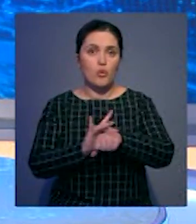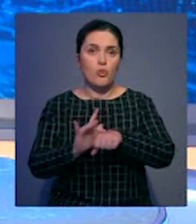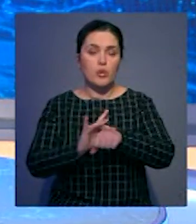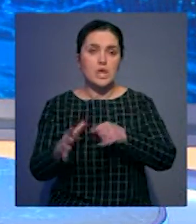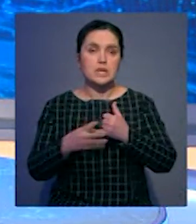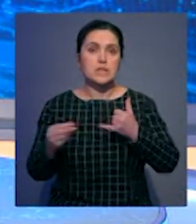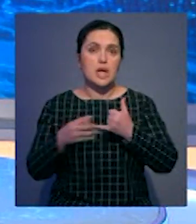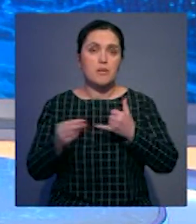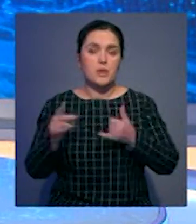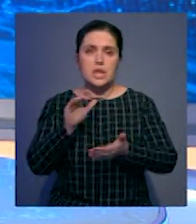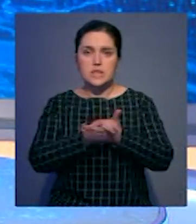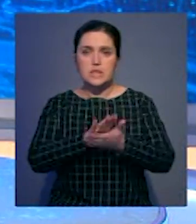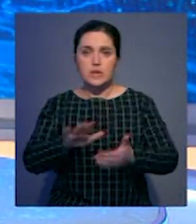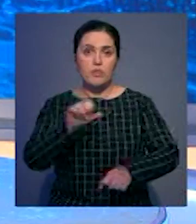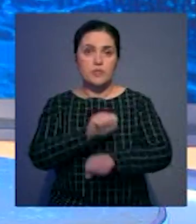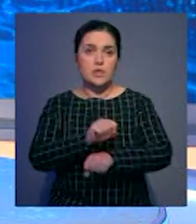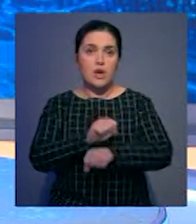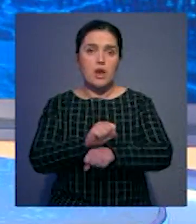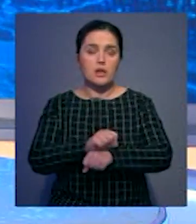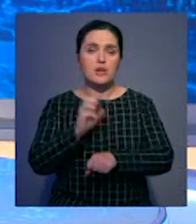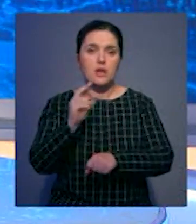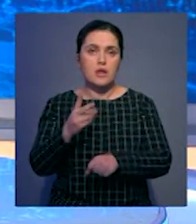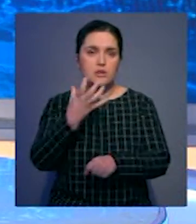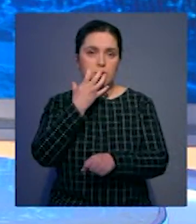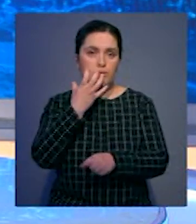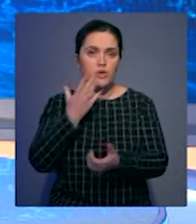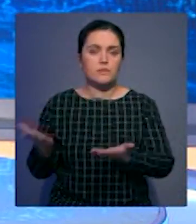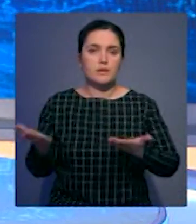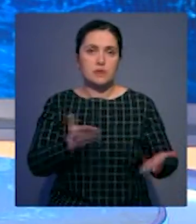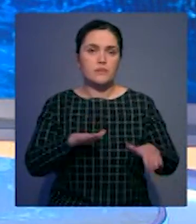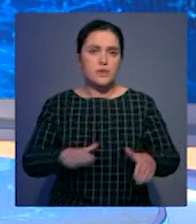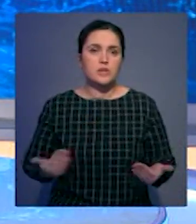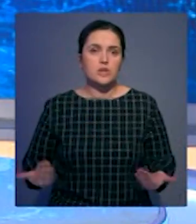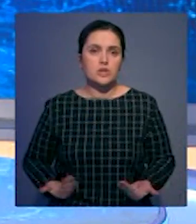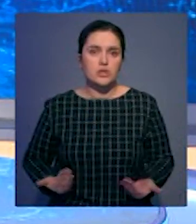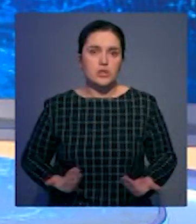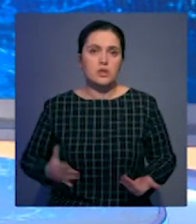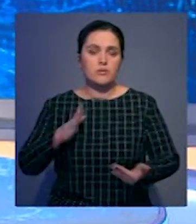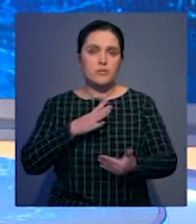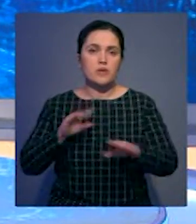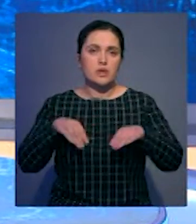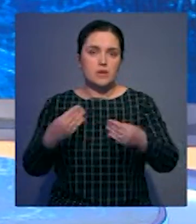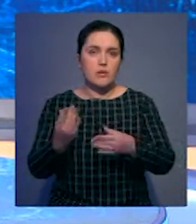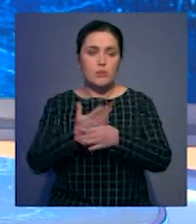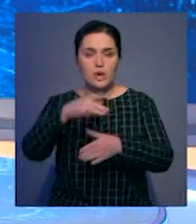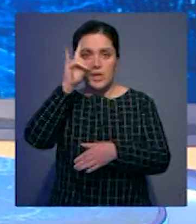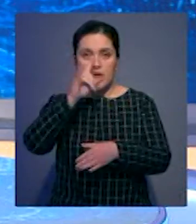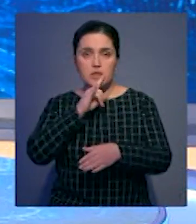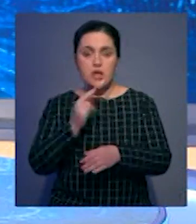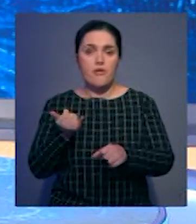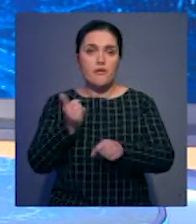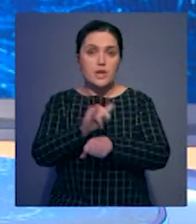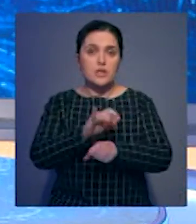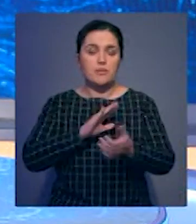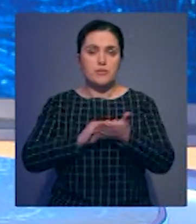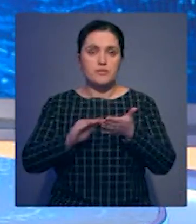степи на незнакомой станции, и то, как тепло их приняли местные жители, делясь последствиями. В гостях у Аксакала